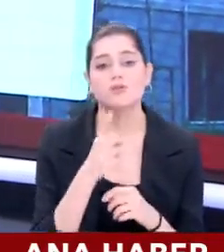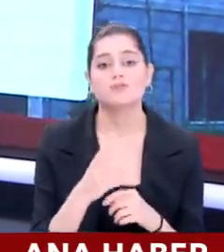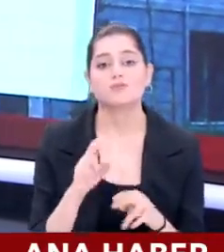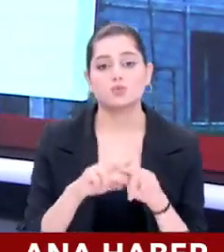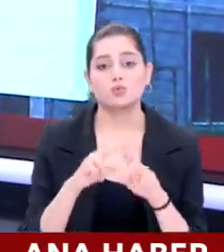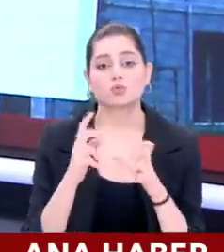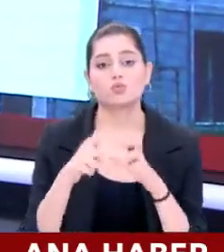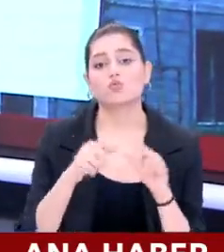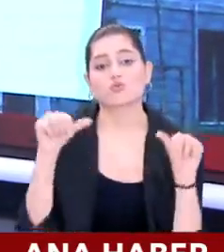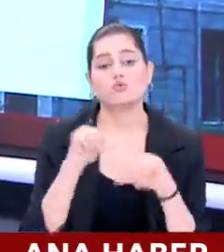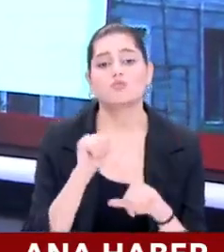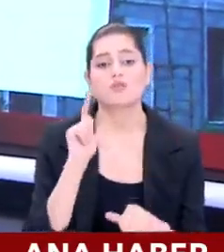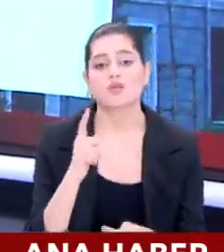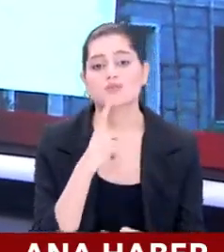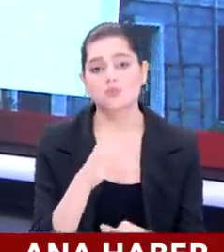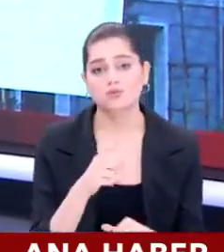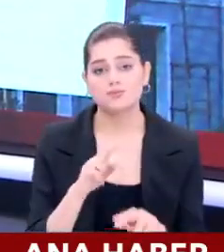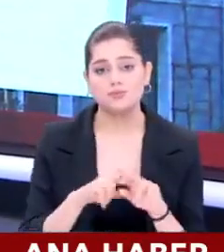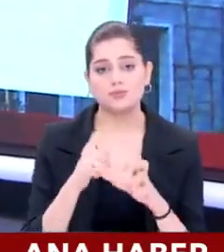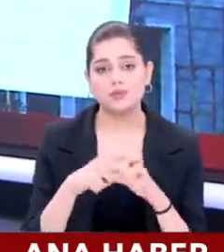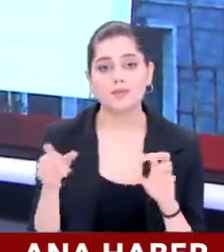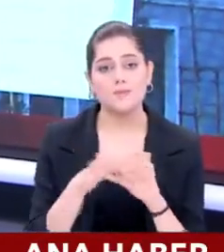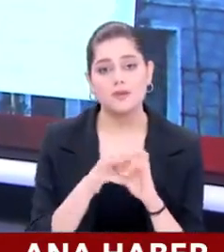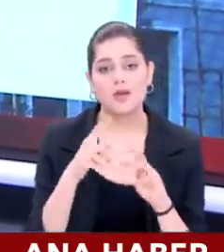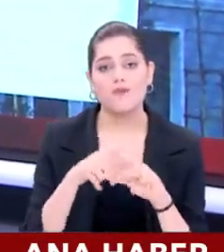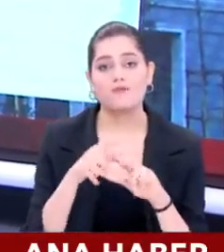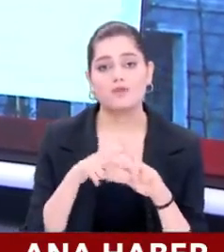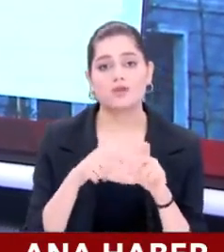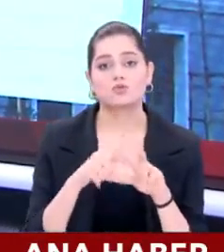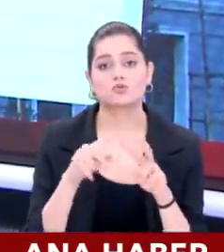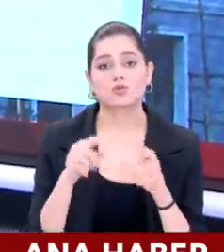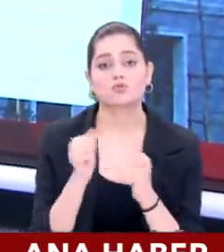kurum düşmesiyle kurla paralel olarak Enflasyonun düşmesiyle mümkün